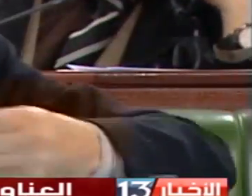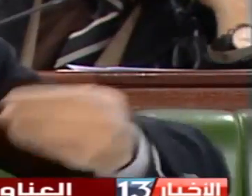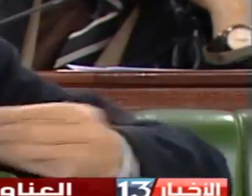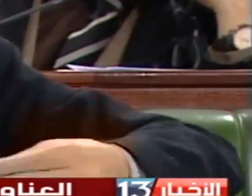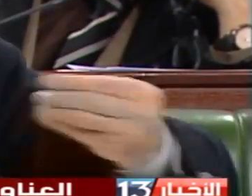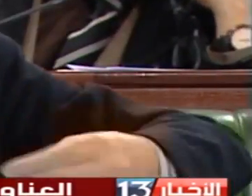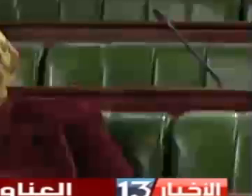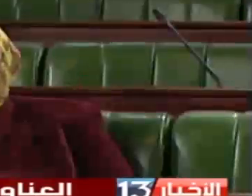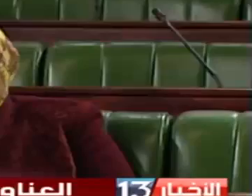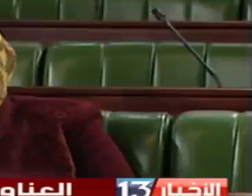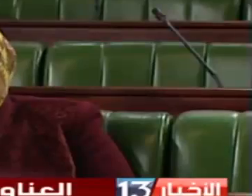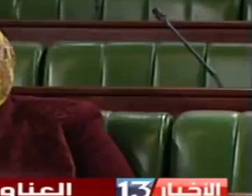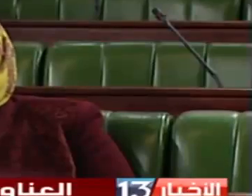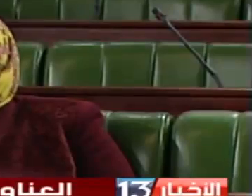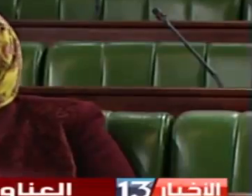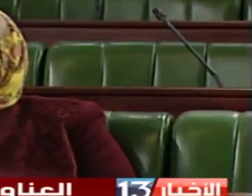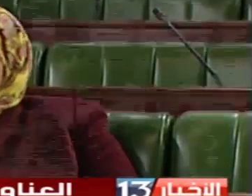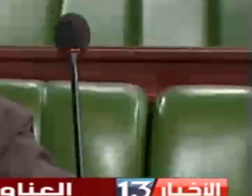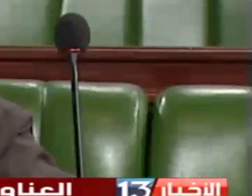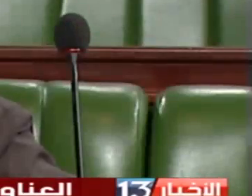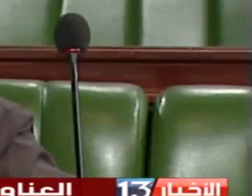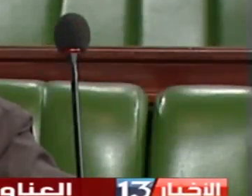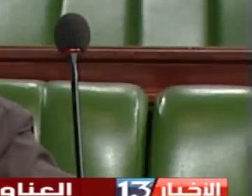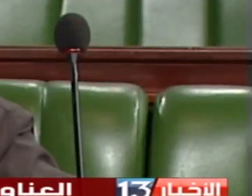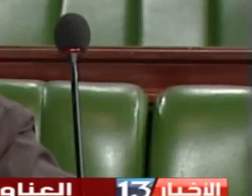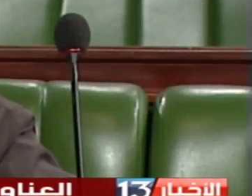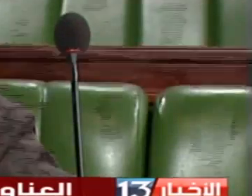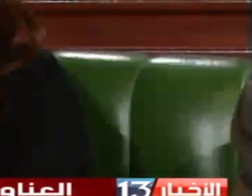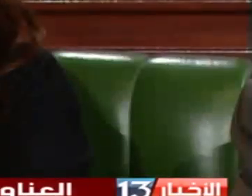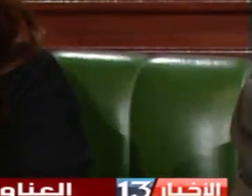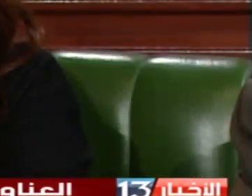نظام جبائي تفاضلي خاص بالسيارات